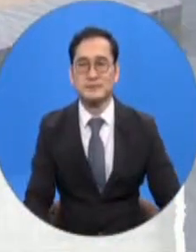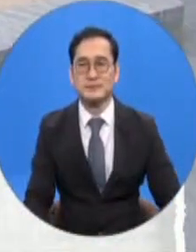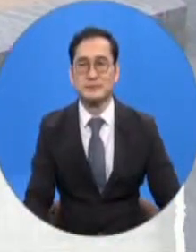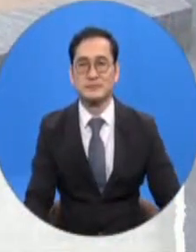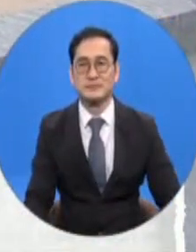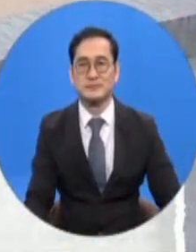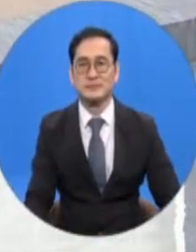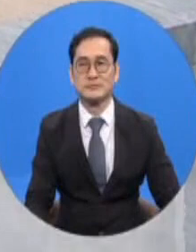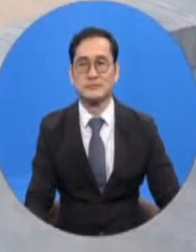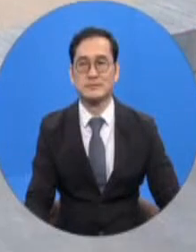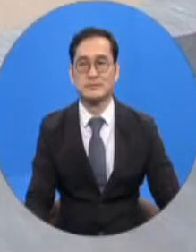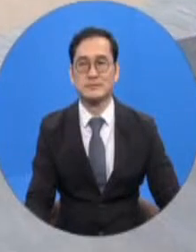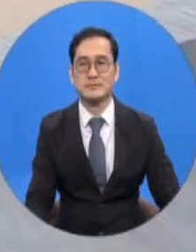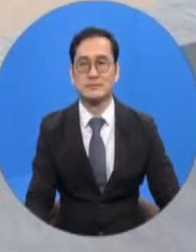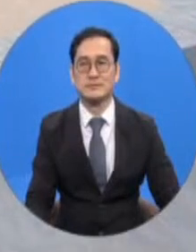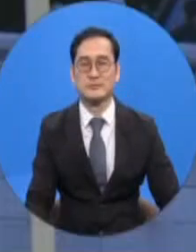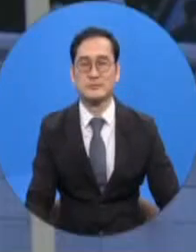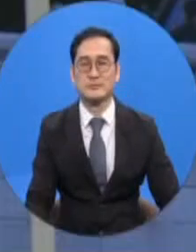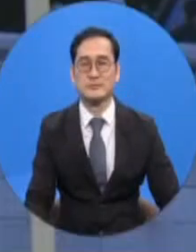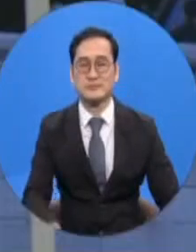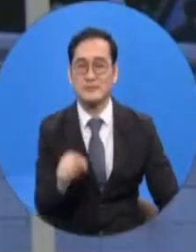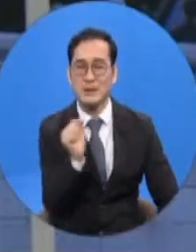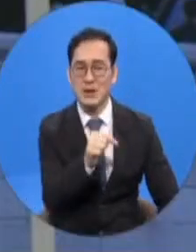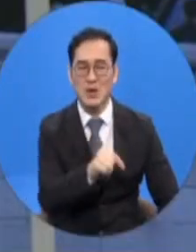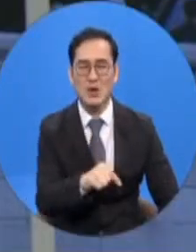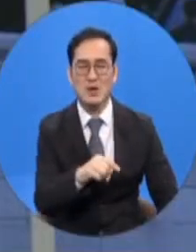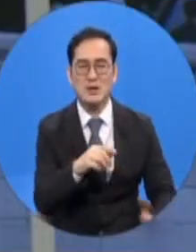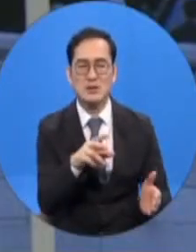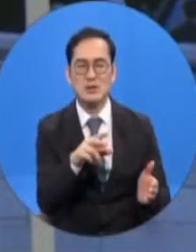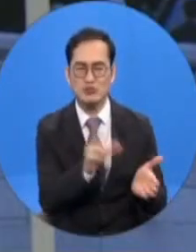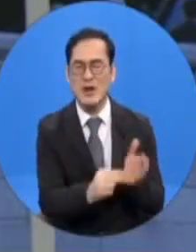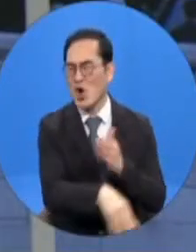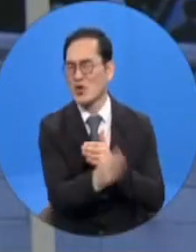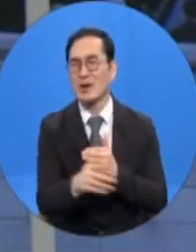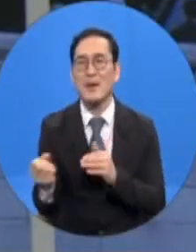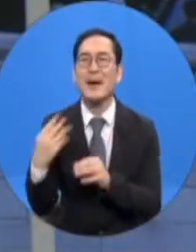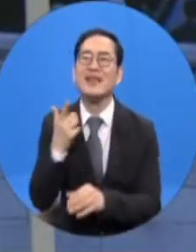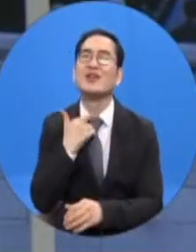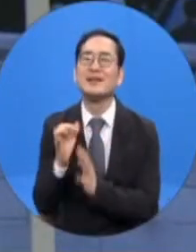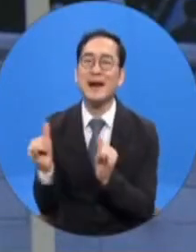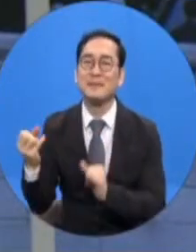취소 를 이끌었던 수험생도 인터뷰가 됐는데 수험생이 약이 들어 보시오